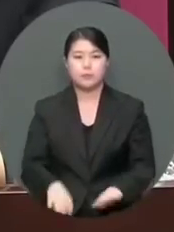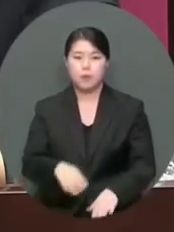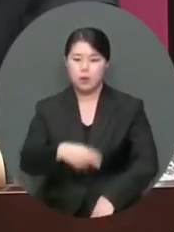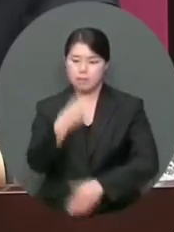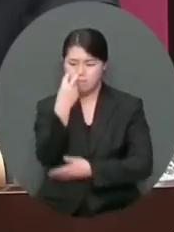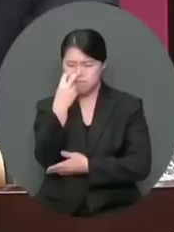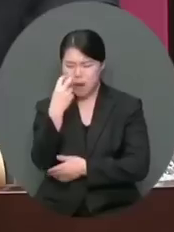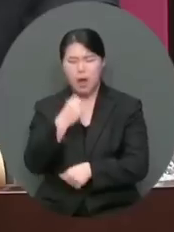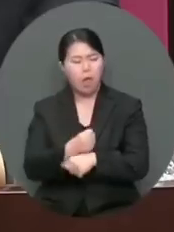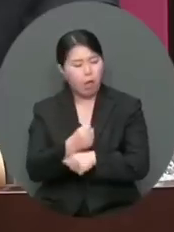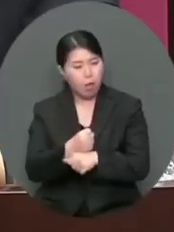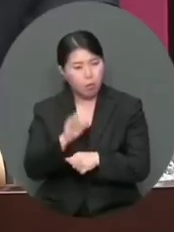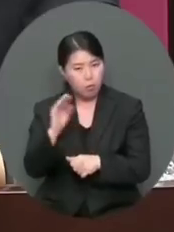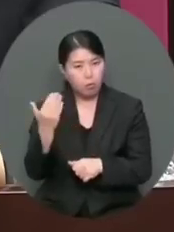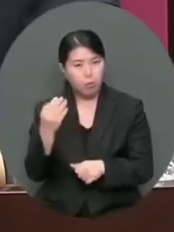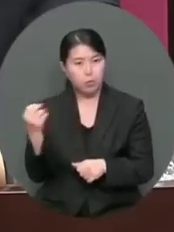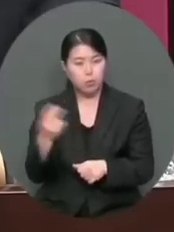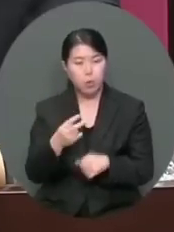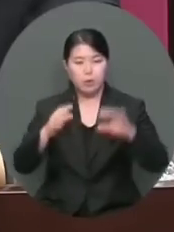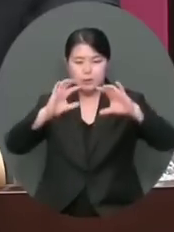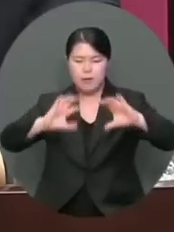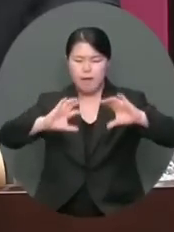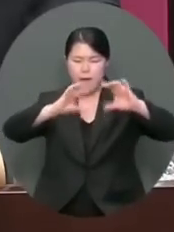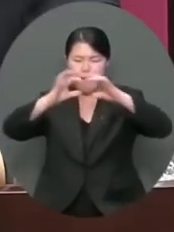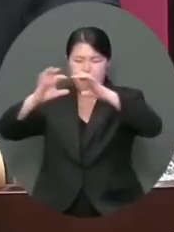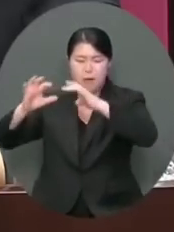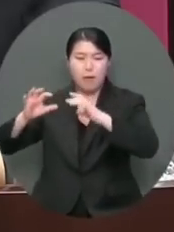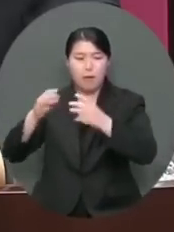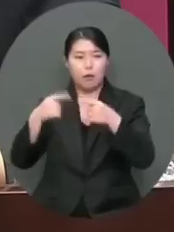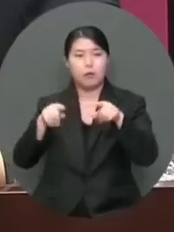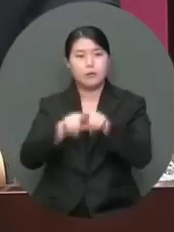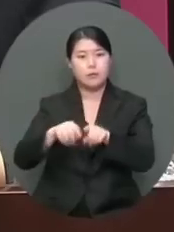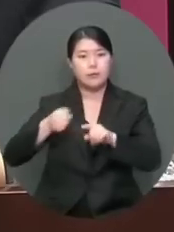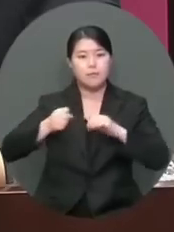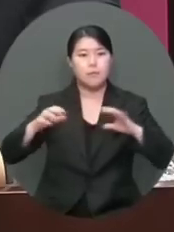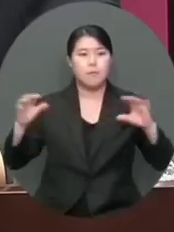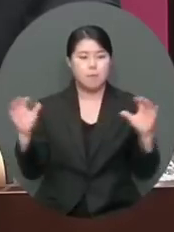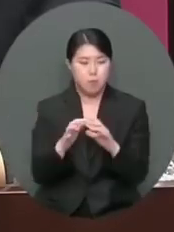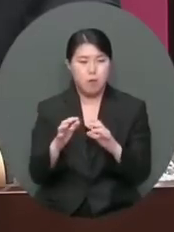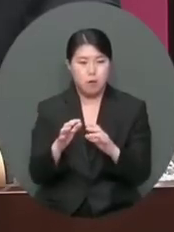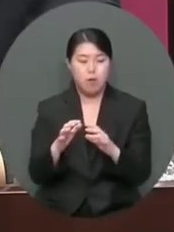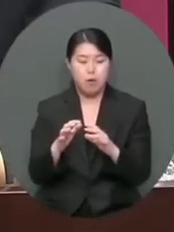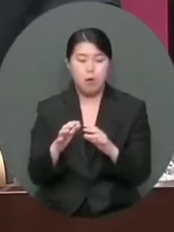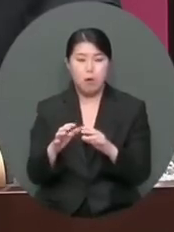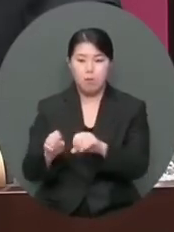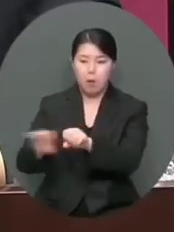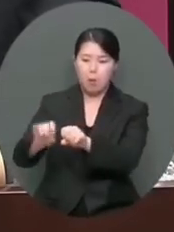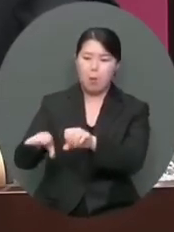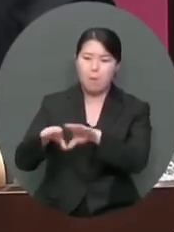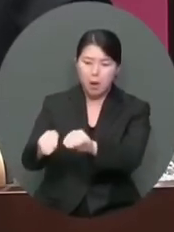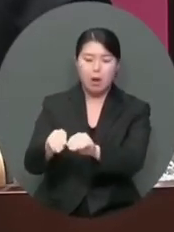해야 하고 관계 세계 모든 국가와 힘을 합쳐서 그렇게 하도록 해야 됩니다.